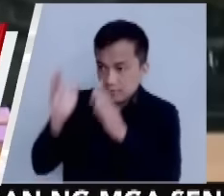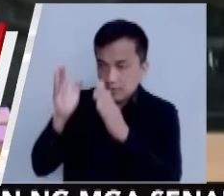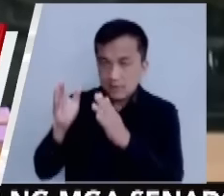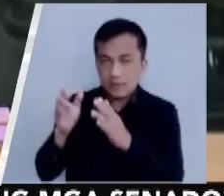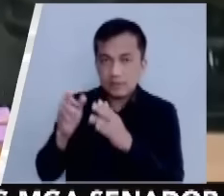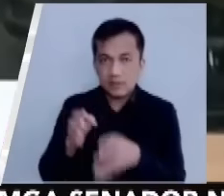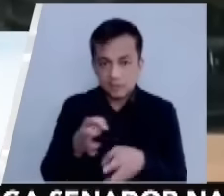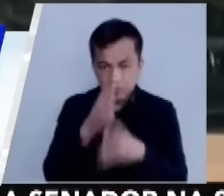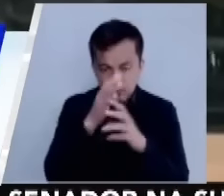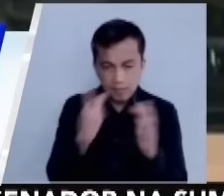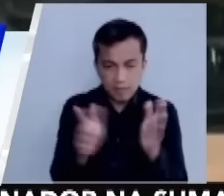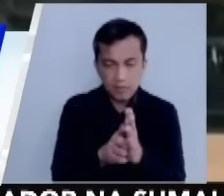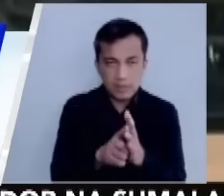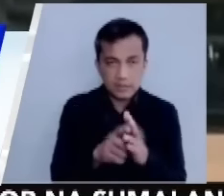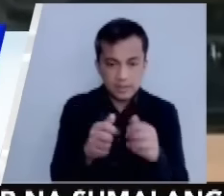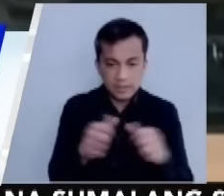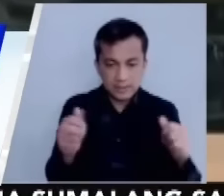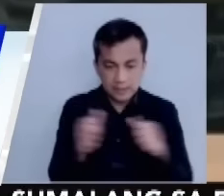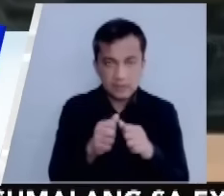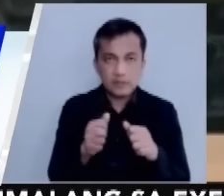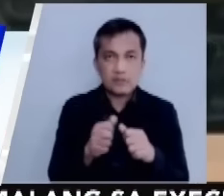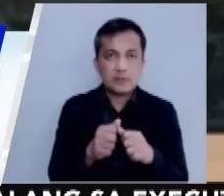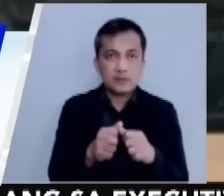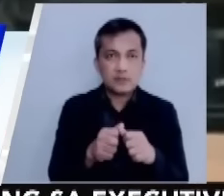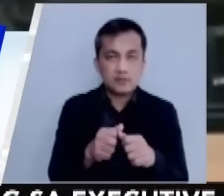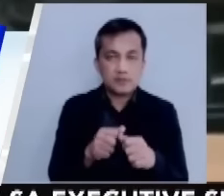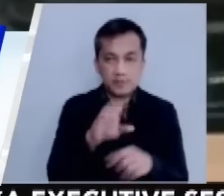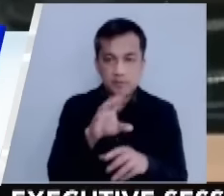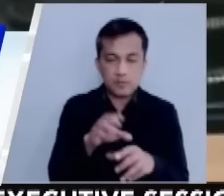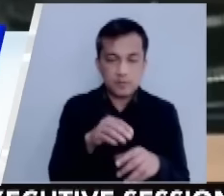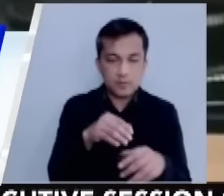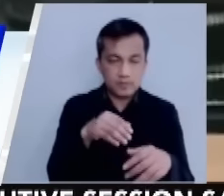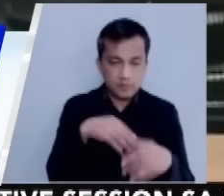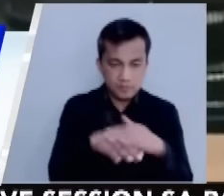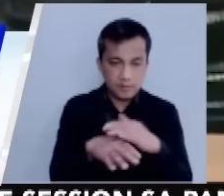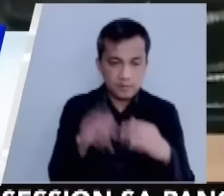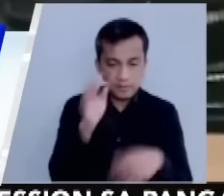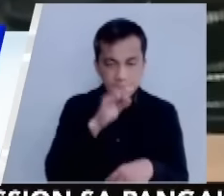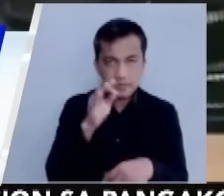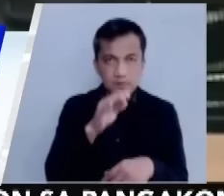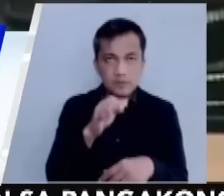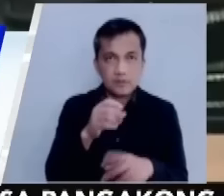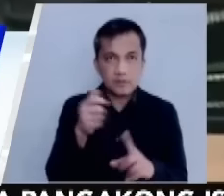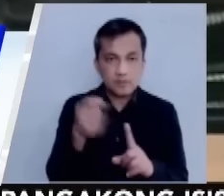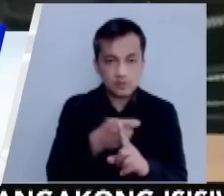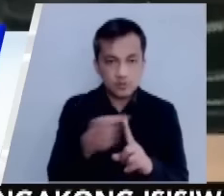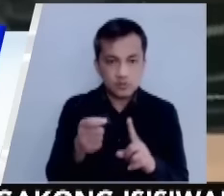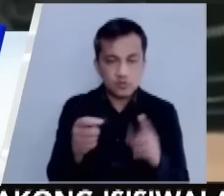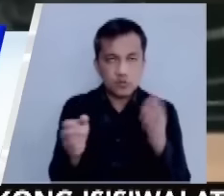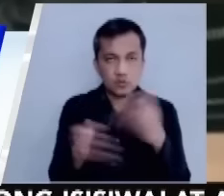na bawal kaming mga Pilipino, merong pang torturer, may tagapalo.